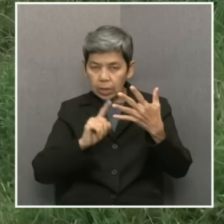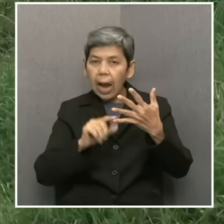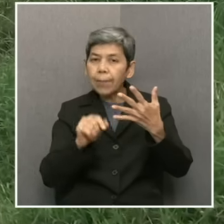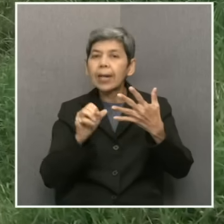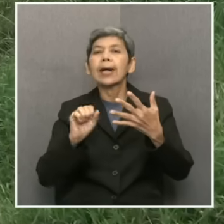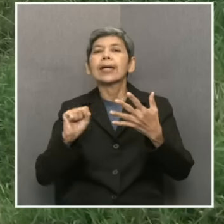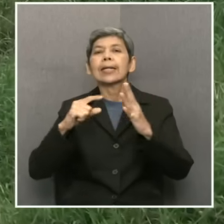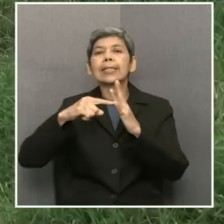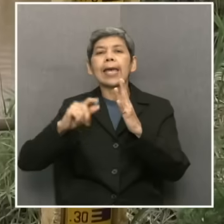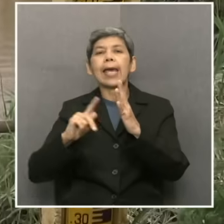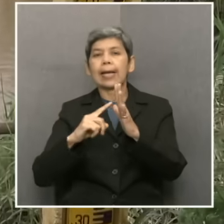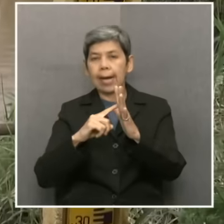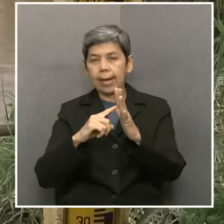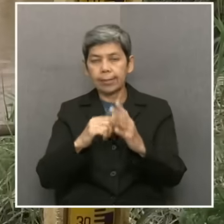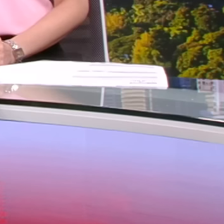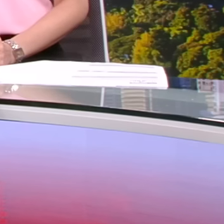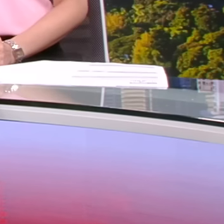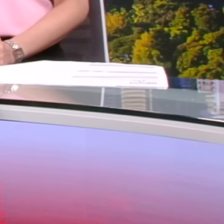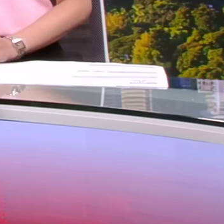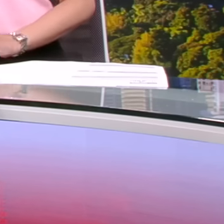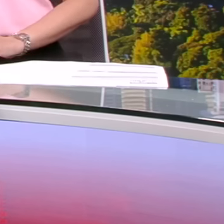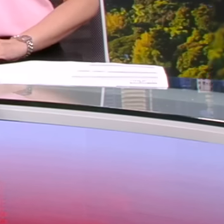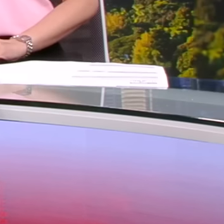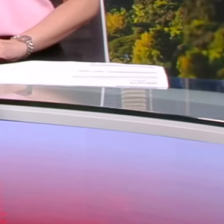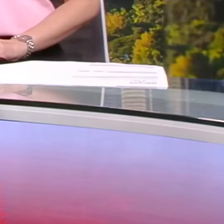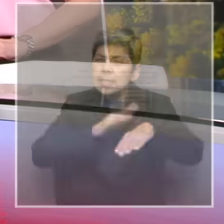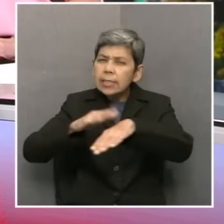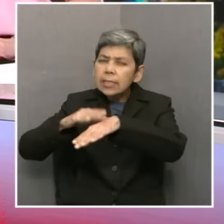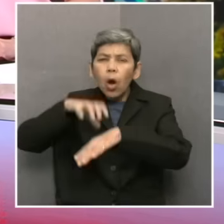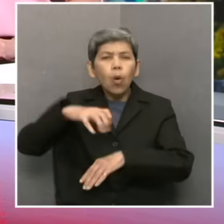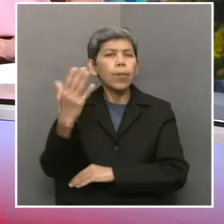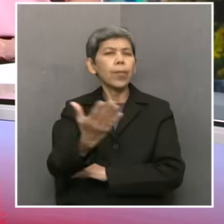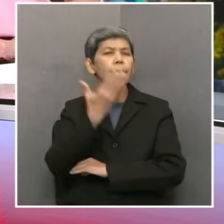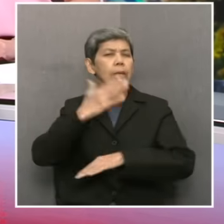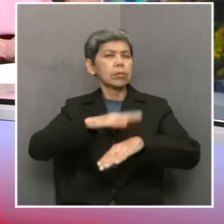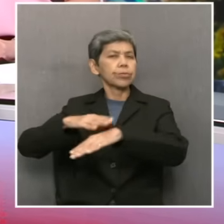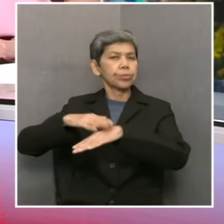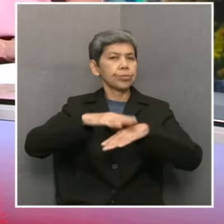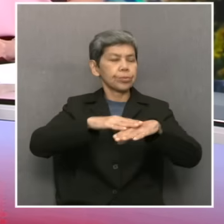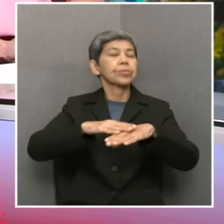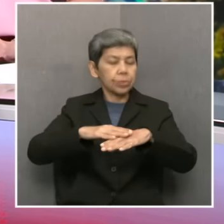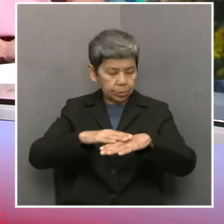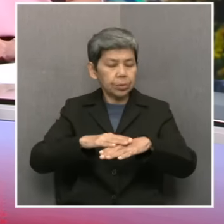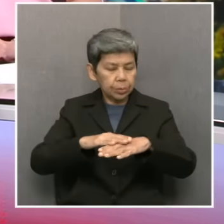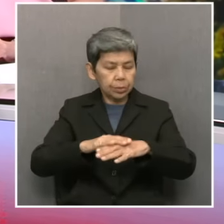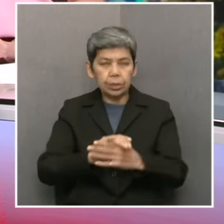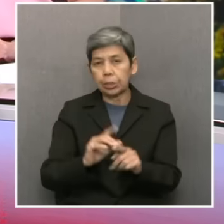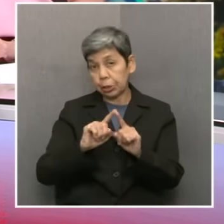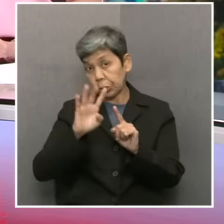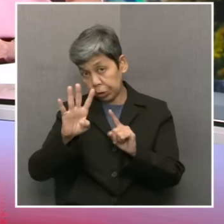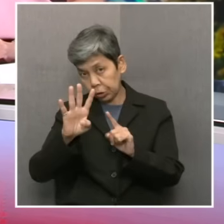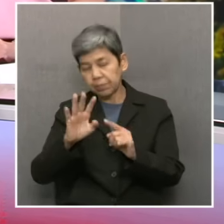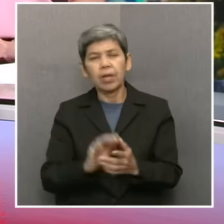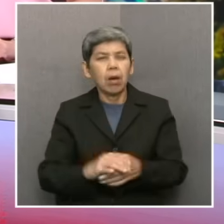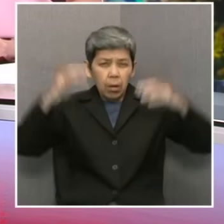เซกาค่ะประกาศเตือนจากทางกรมอุตุนิยมวิทยานะคะออกประกาศเตือนฉบับที่ 4เรื่อง